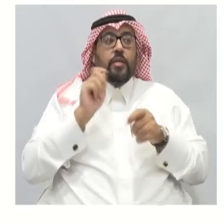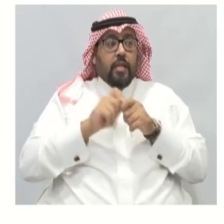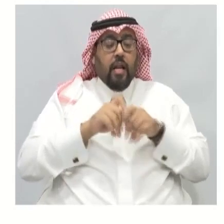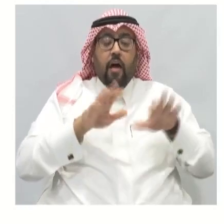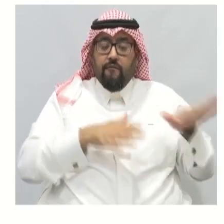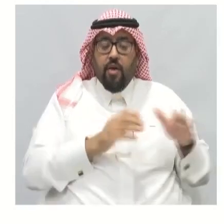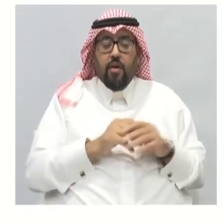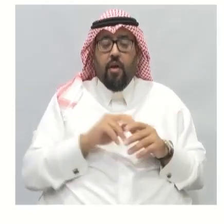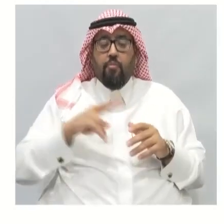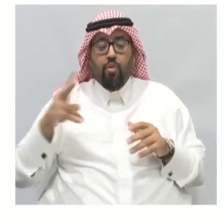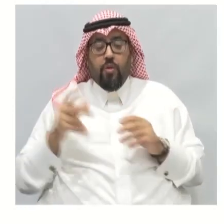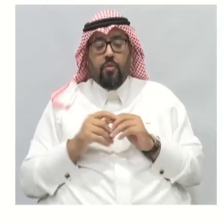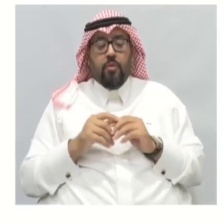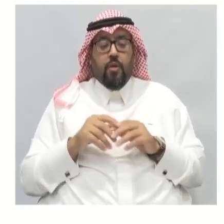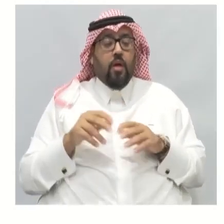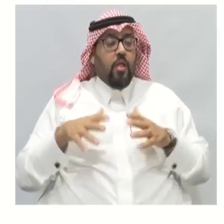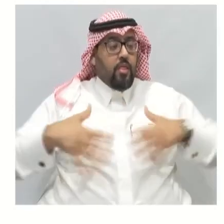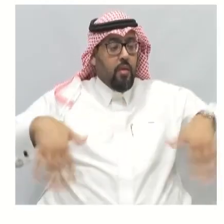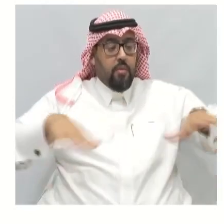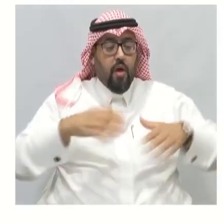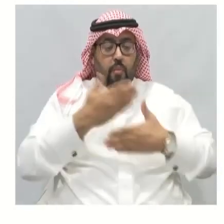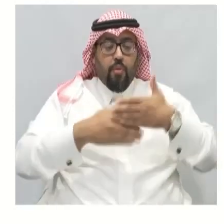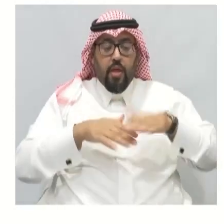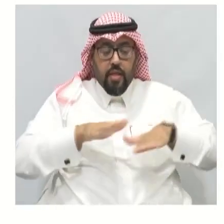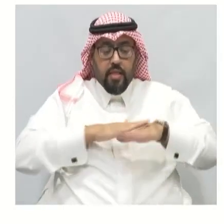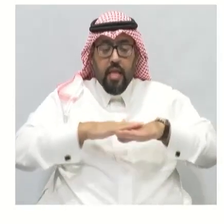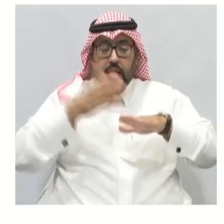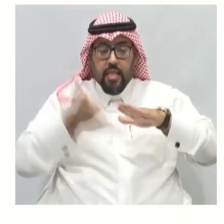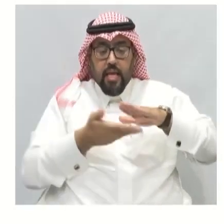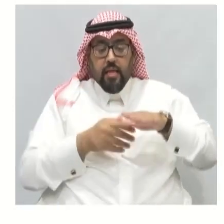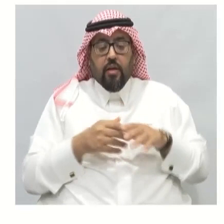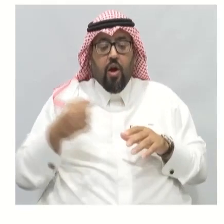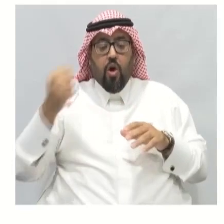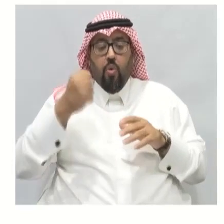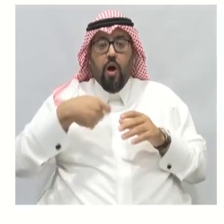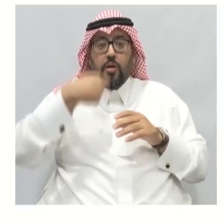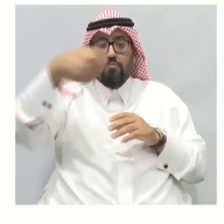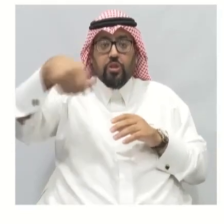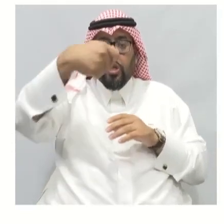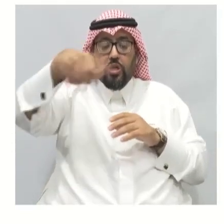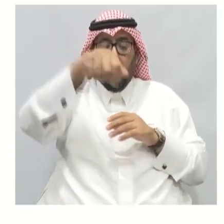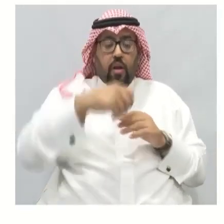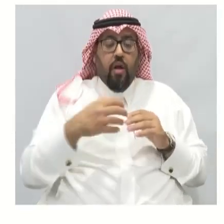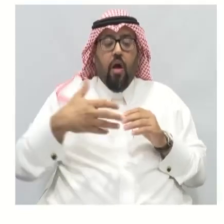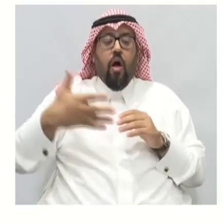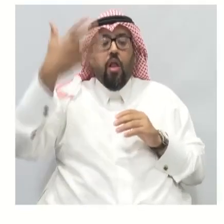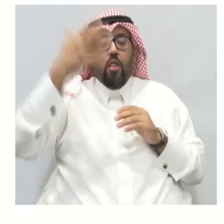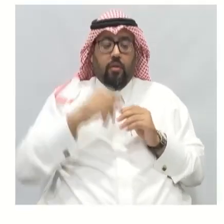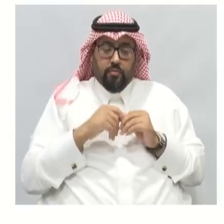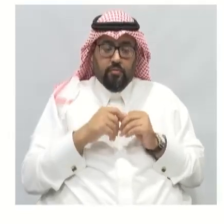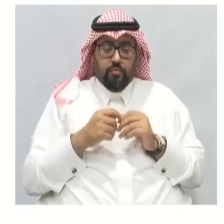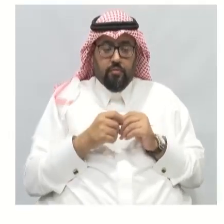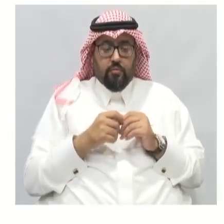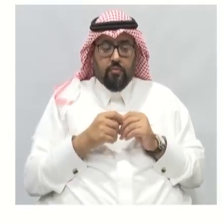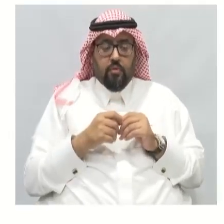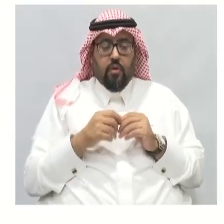الصناعه المختلفه من موارد طبيعيه وبنيه تحتيه وايضا قوه شرائيه عاليه علاوه